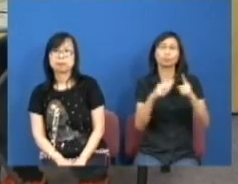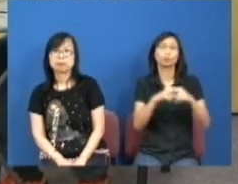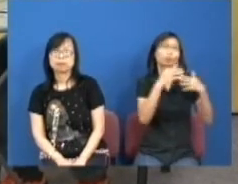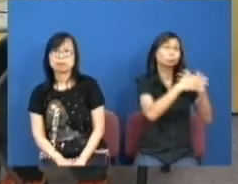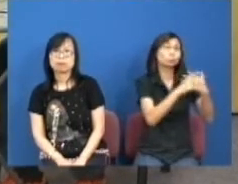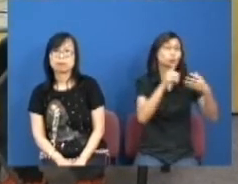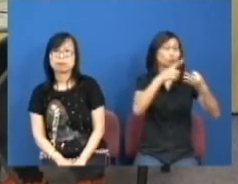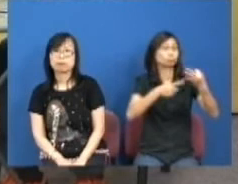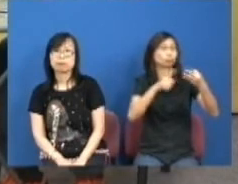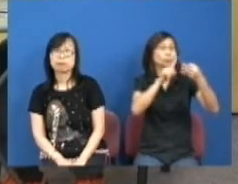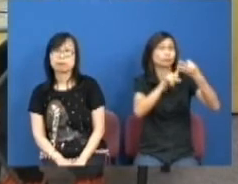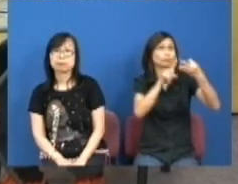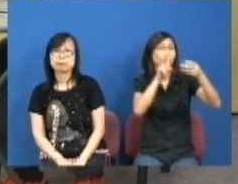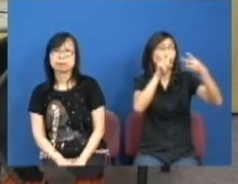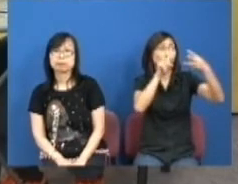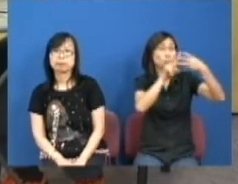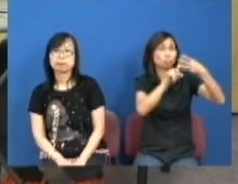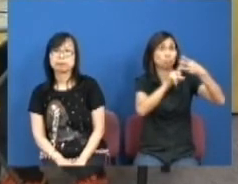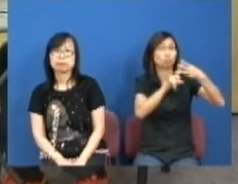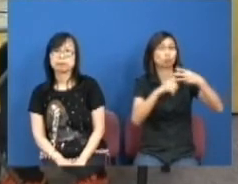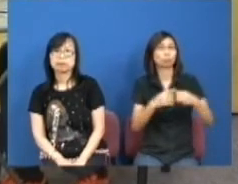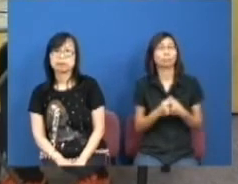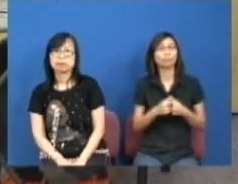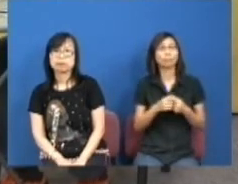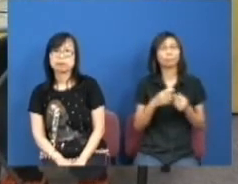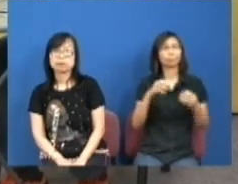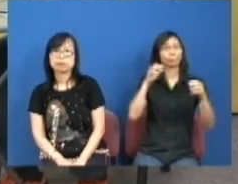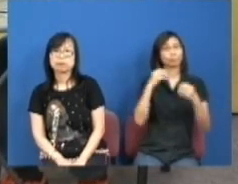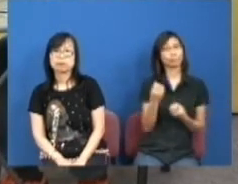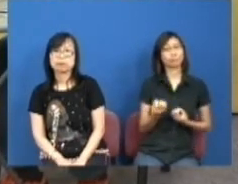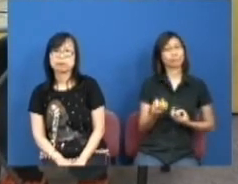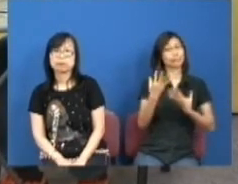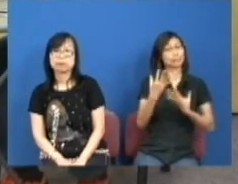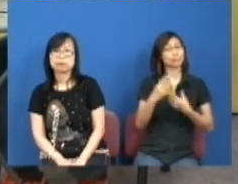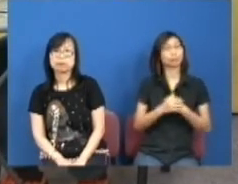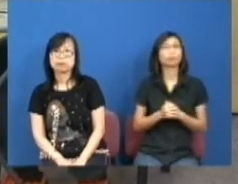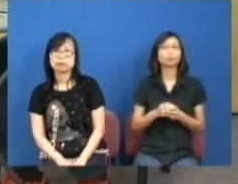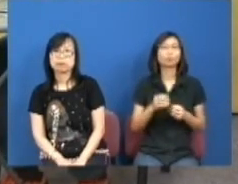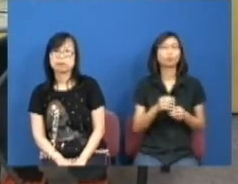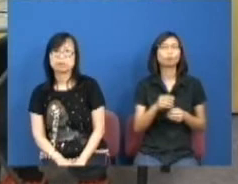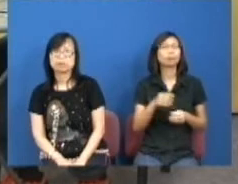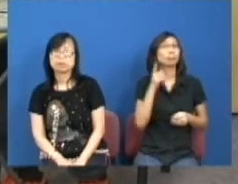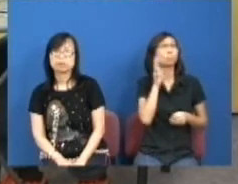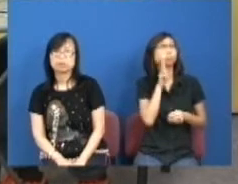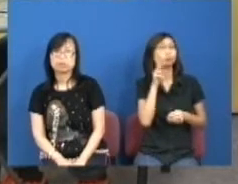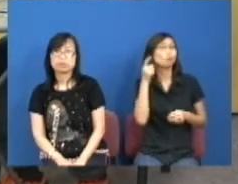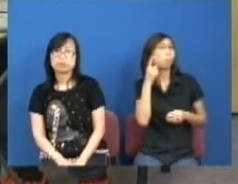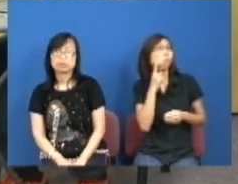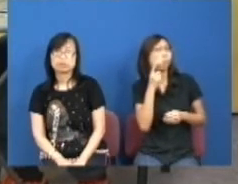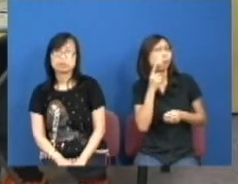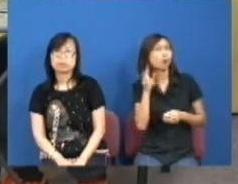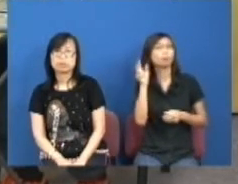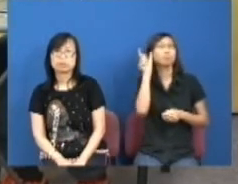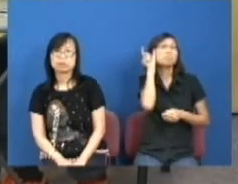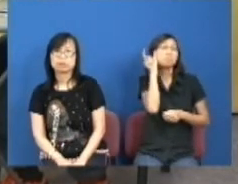講過三個認受性、啊、能力強之外，第四個條件就是不怕鬧嘛，似乎唐唐面皮都比較厚，即係佢只有佢